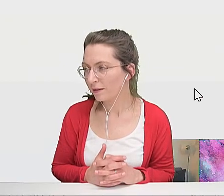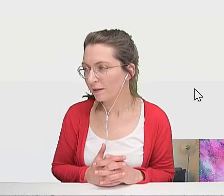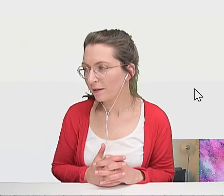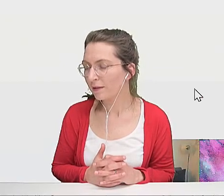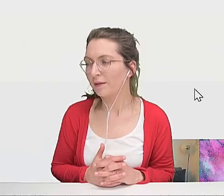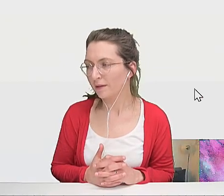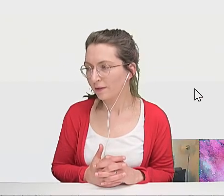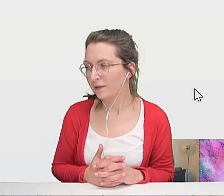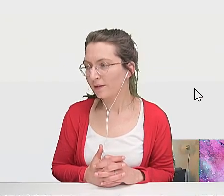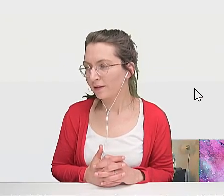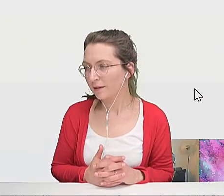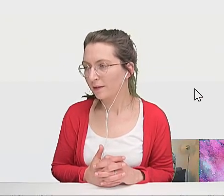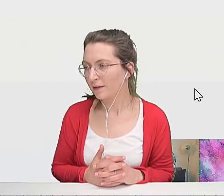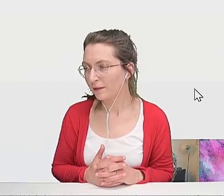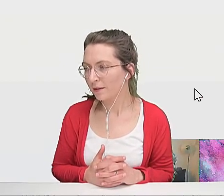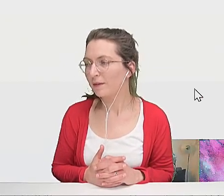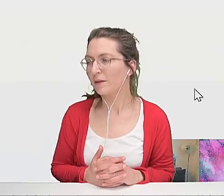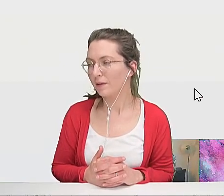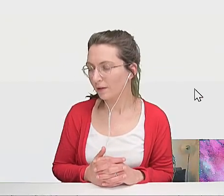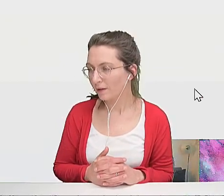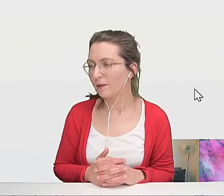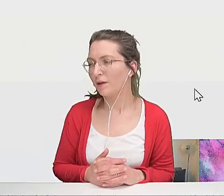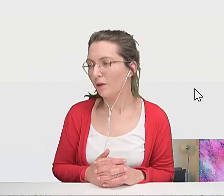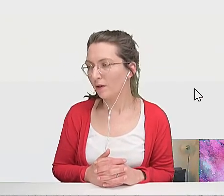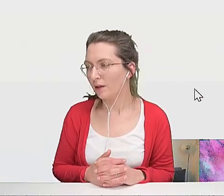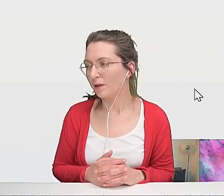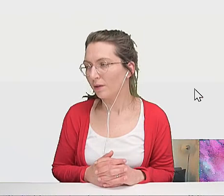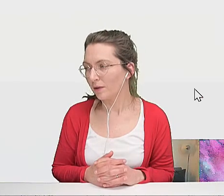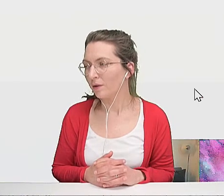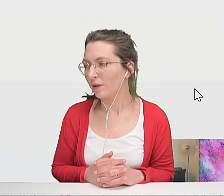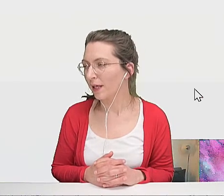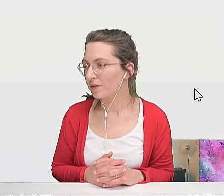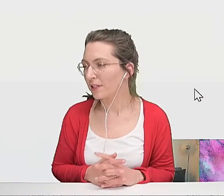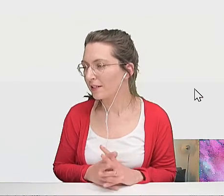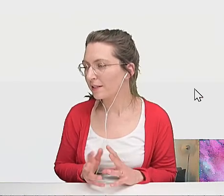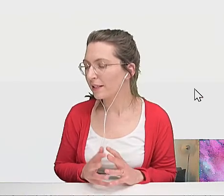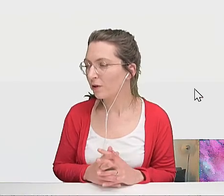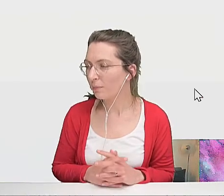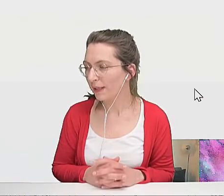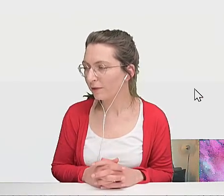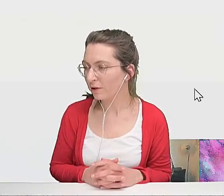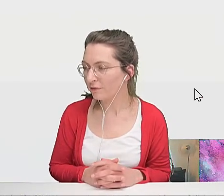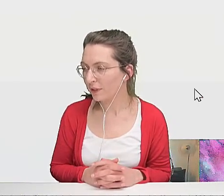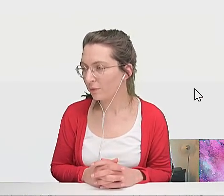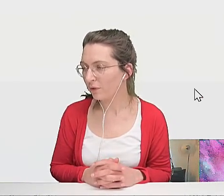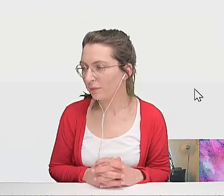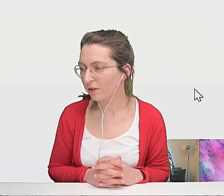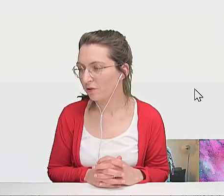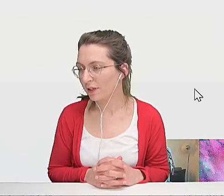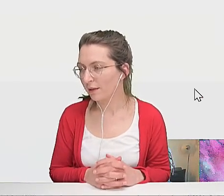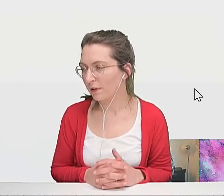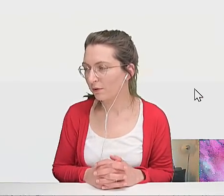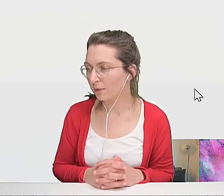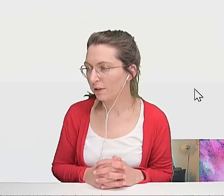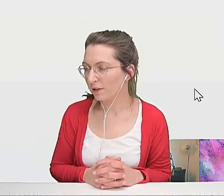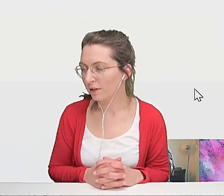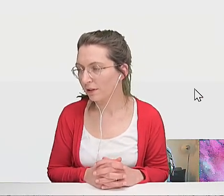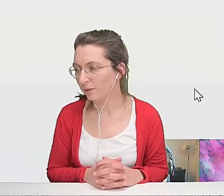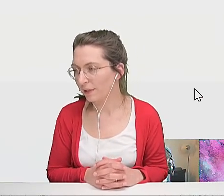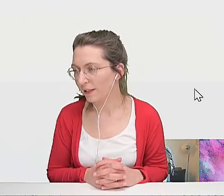Code geben lässt, kann man ja auch teilnehmen an den alten Wettbewerben. Okay, also das ist nicht komplett offen. Da müsste man schon